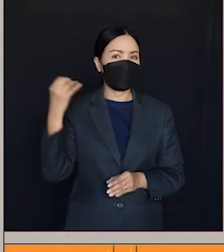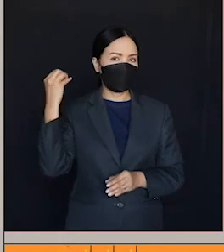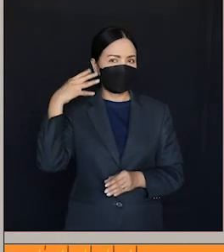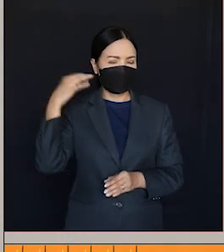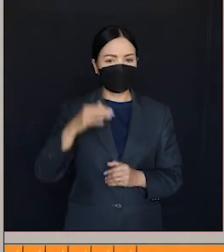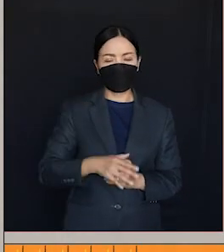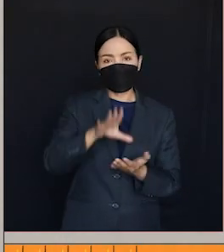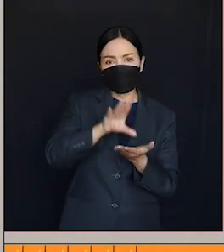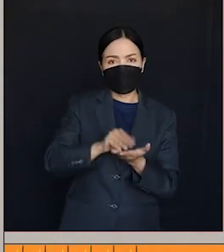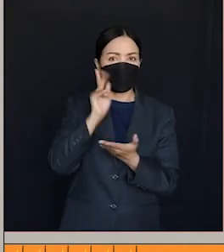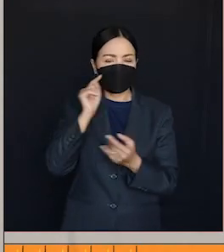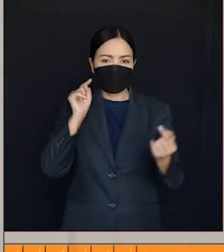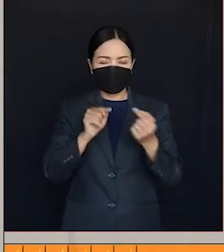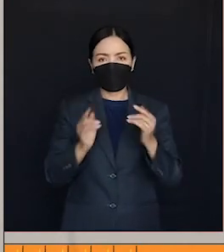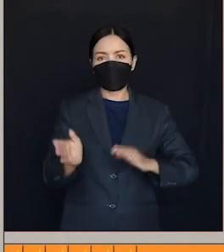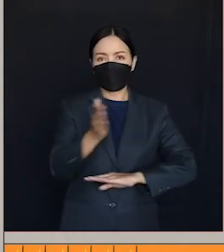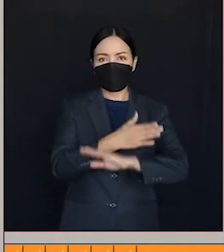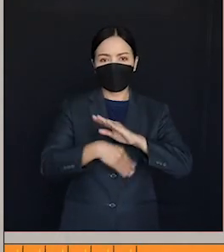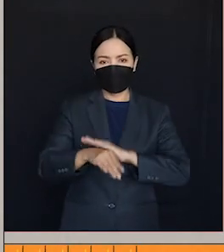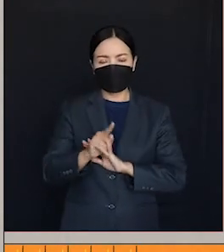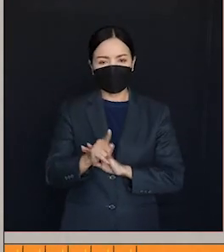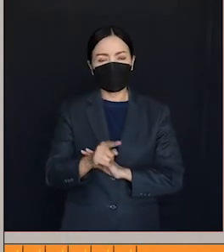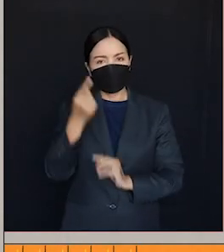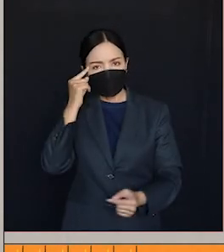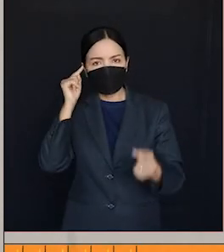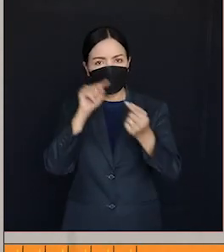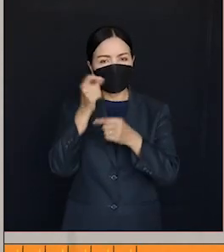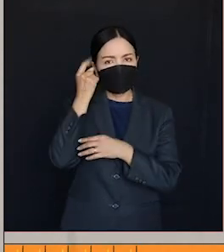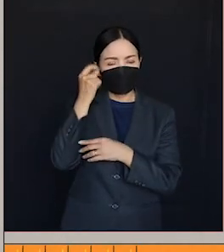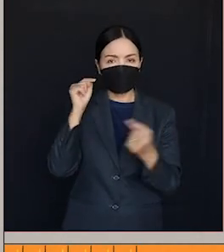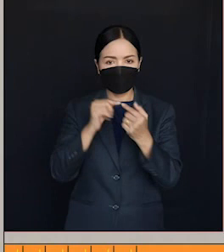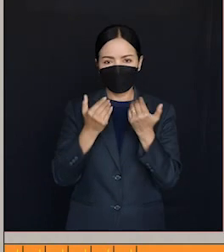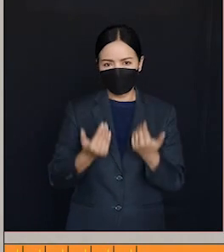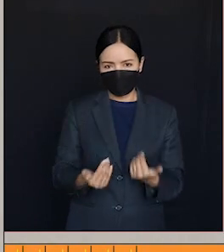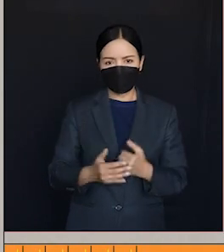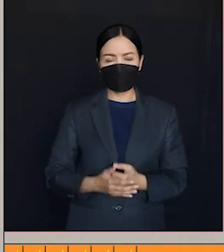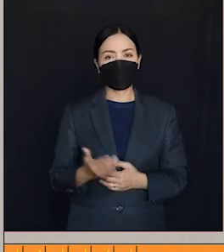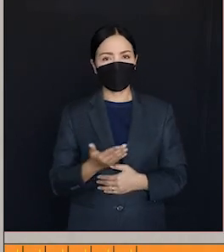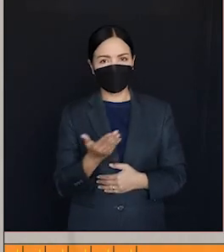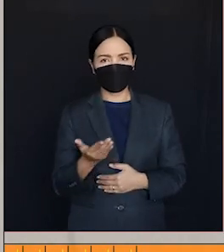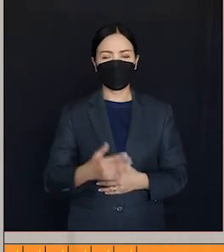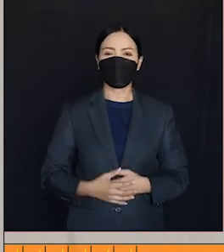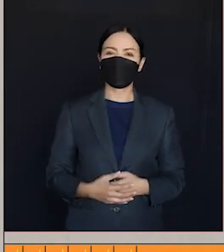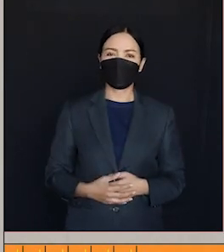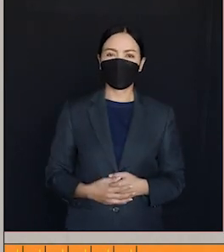มูลข่าวสารที่ผู้พิการและผู้สูงสามารถเข้าถึงและเข้าใจได้ตอนนี้ทั้ง10นิคม